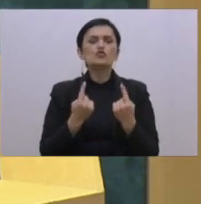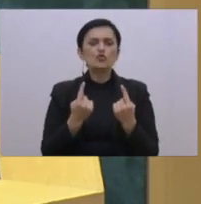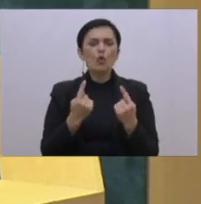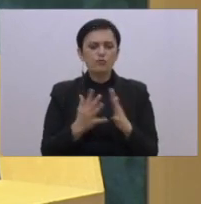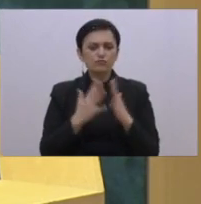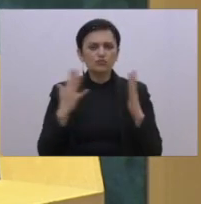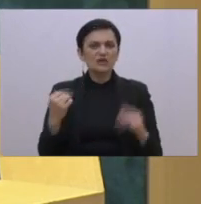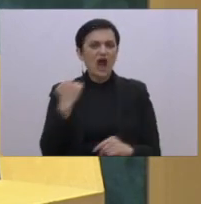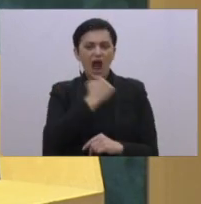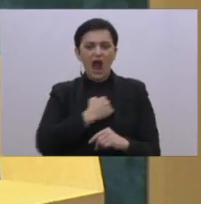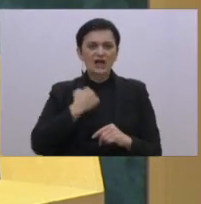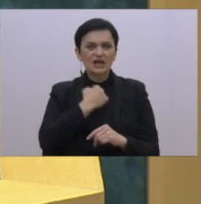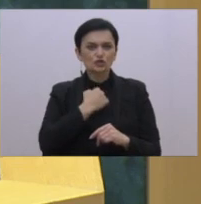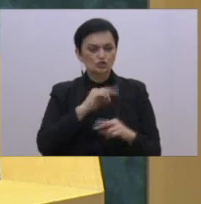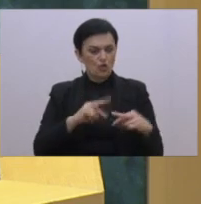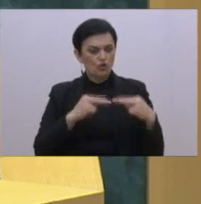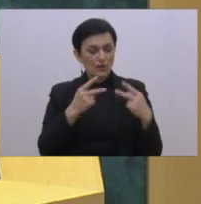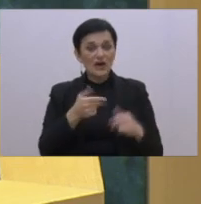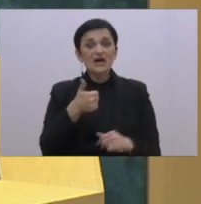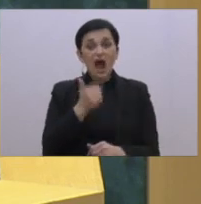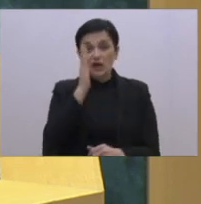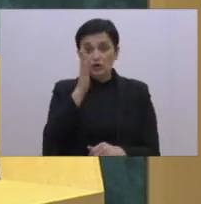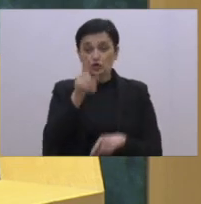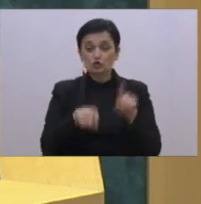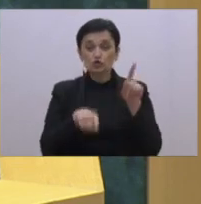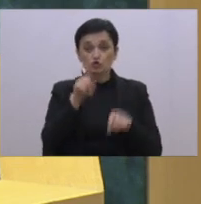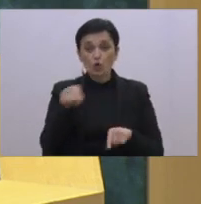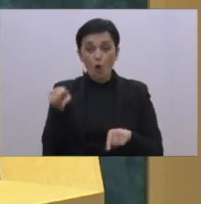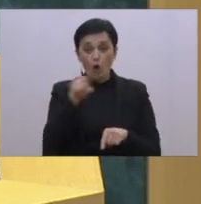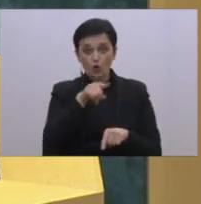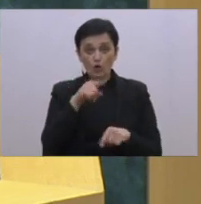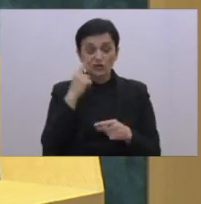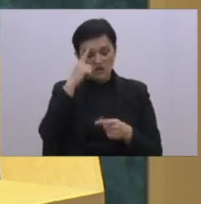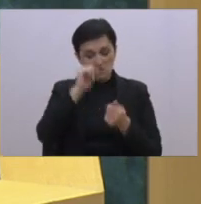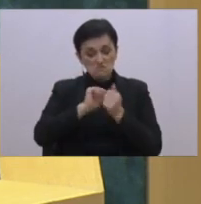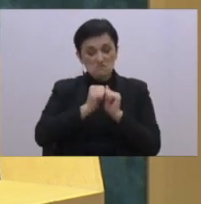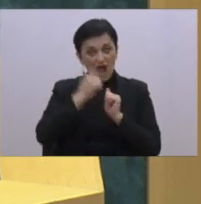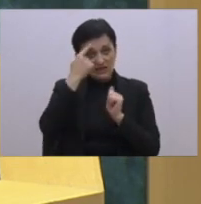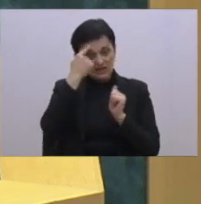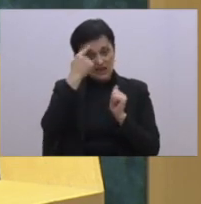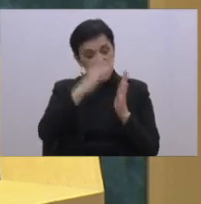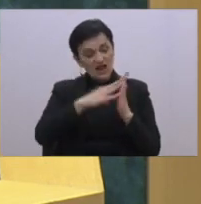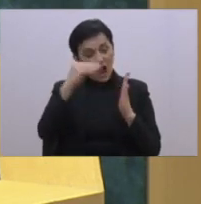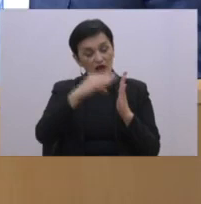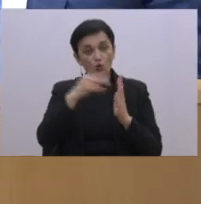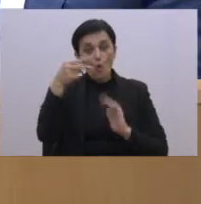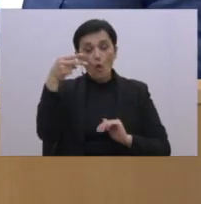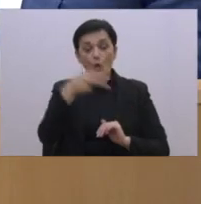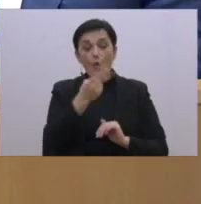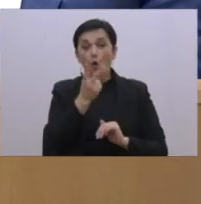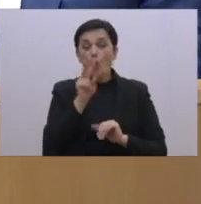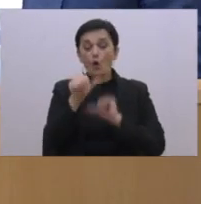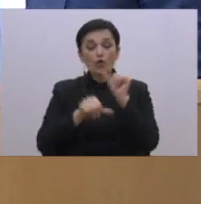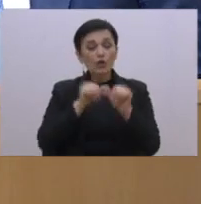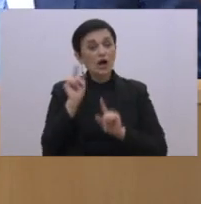მასშტაბის აგრესორად იქცა. კარგი იქნებოდა, თუ ზოგიერთების თვალსაწიერი და მეხსიერების კალენდარი არა 2022